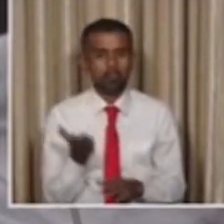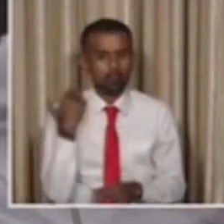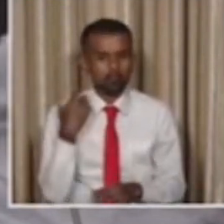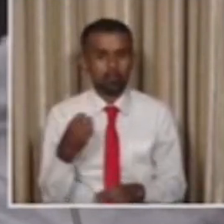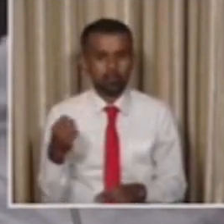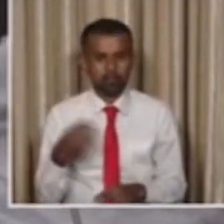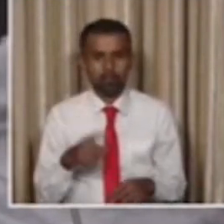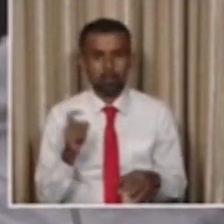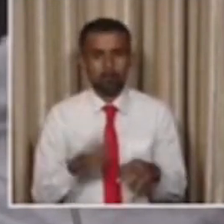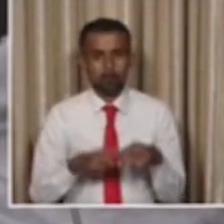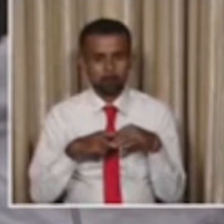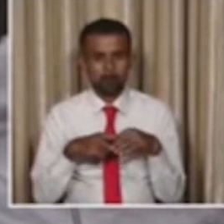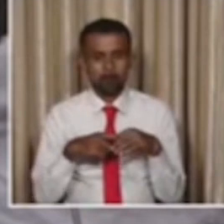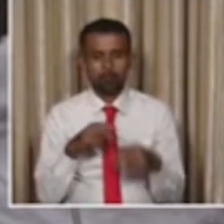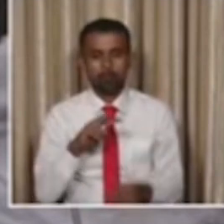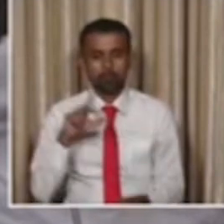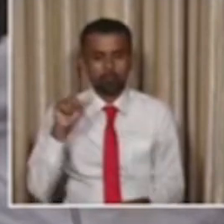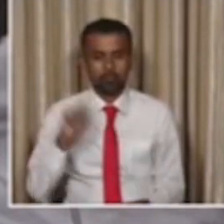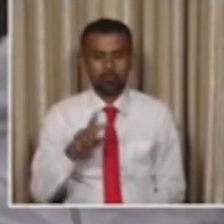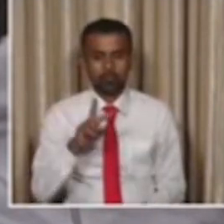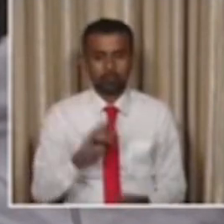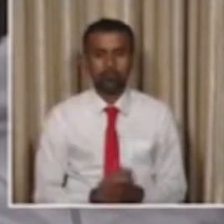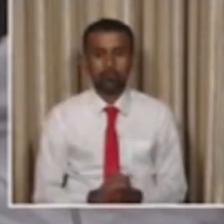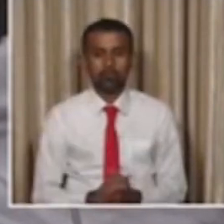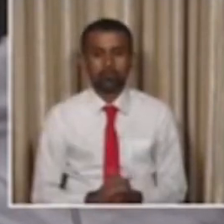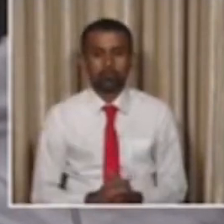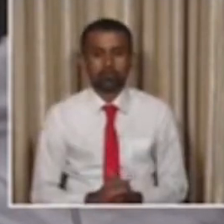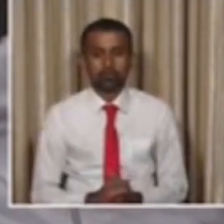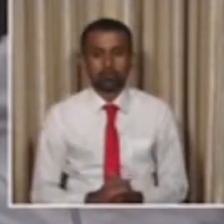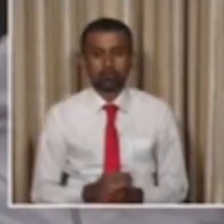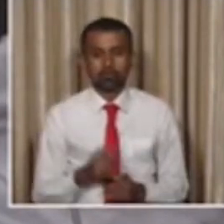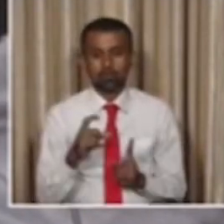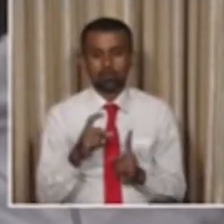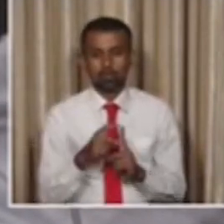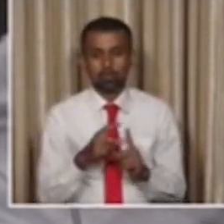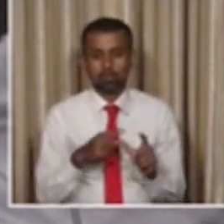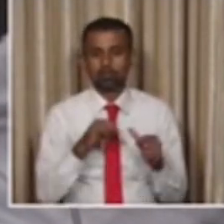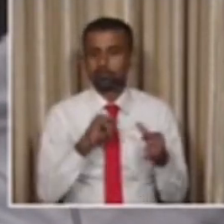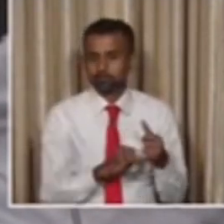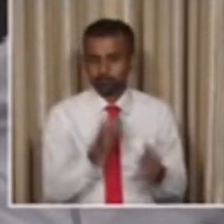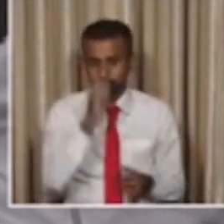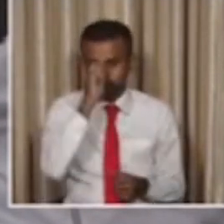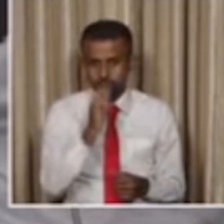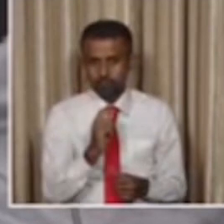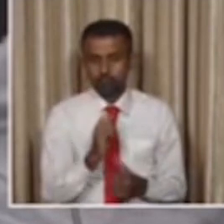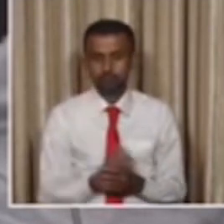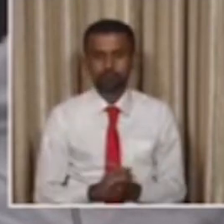දවසේ ප්‍රශ්නයක් ගොව 22 යටතේ. ඒ වගේම ගරු දැලසලහ පෙරම මැතිතුමා